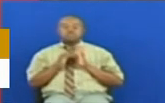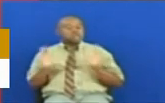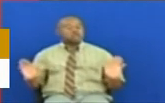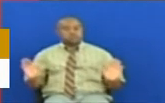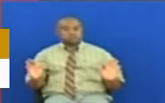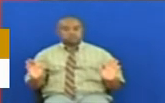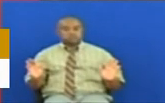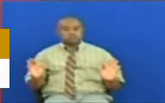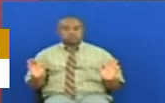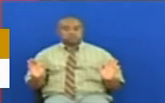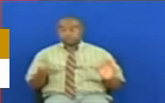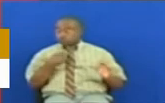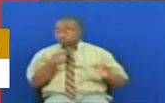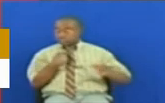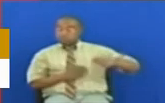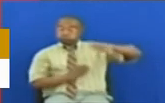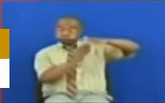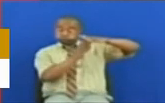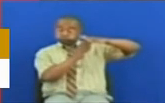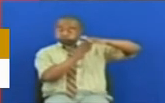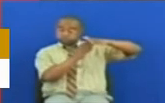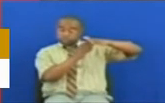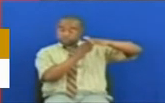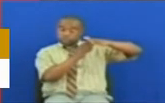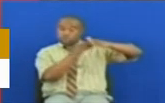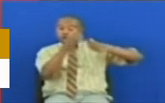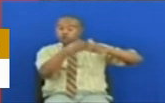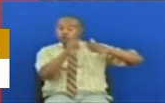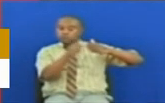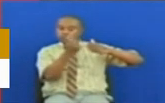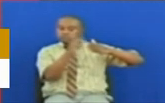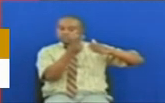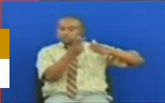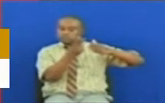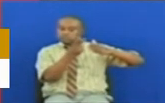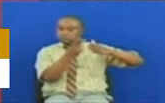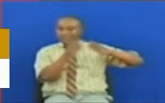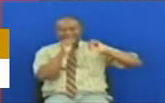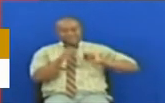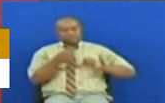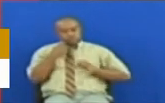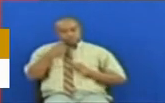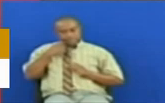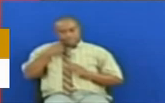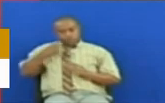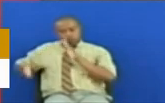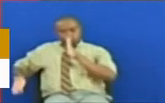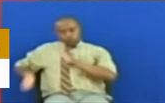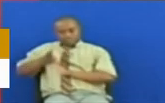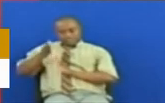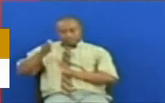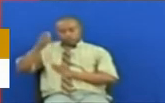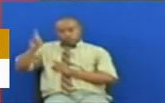Sasa lazima watuwekee na minimum amount ambayo mtu mkosaji anaweza